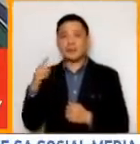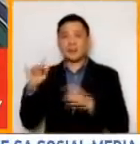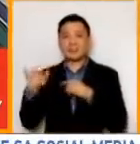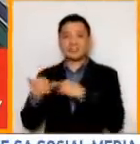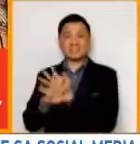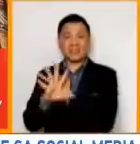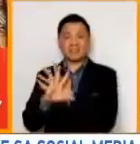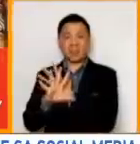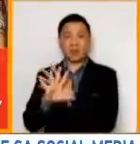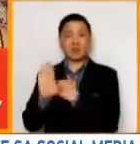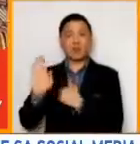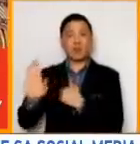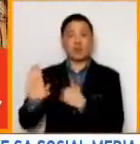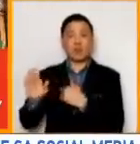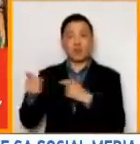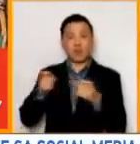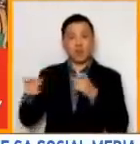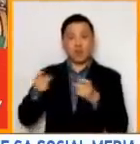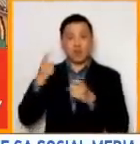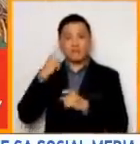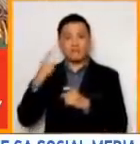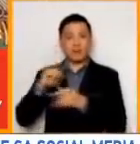Mayor Inday.